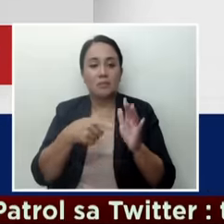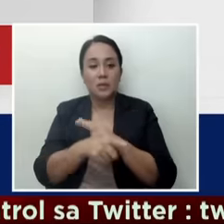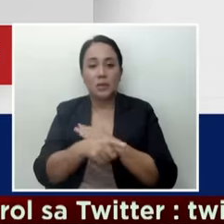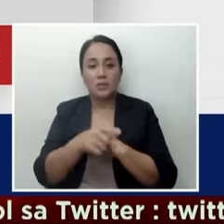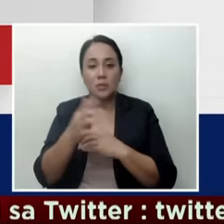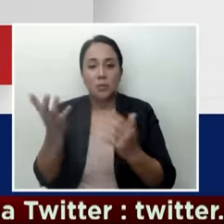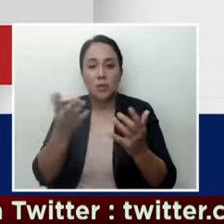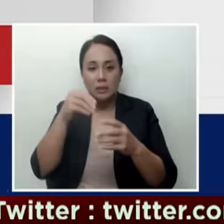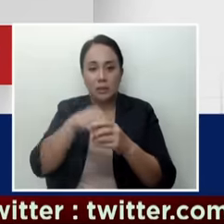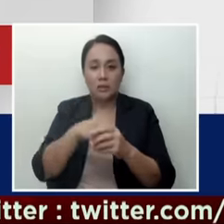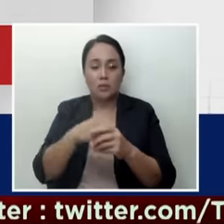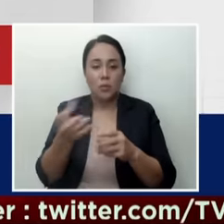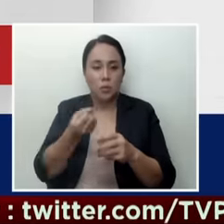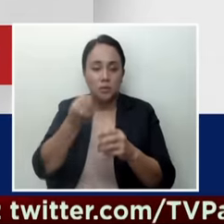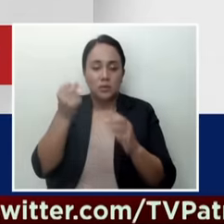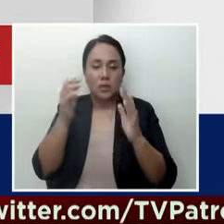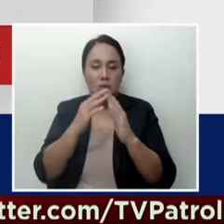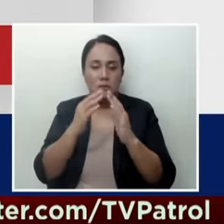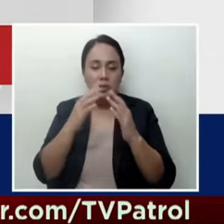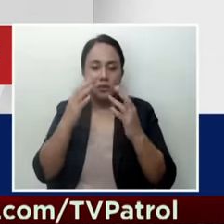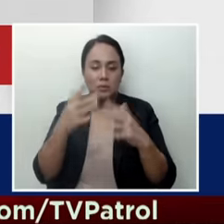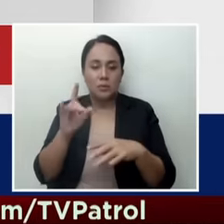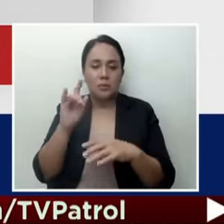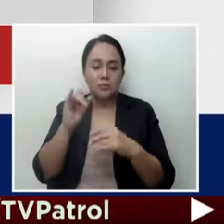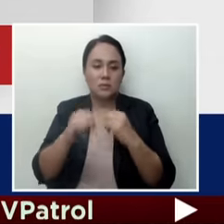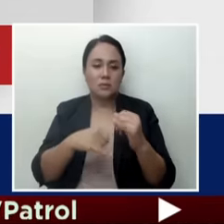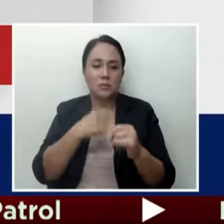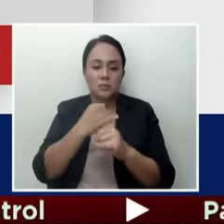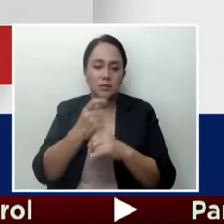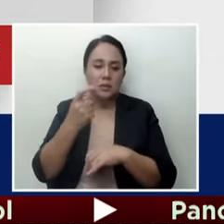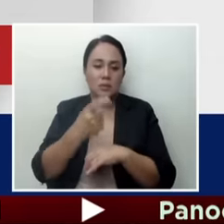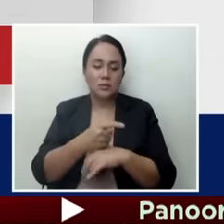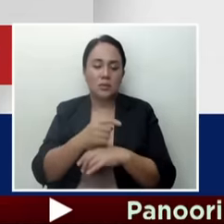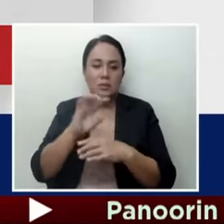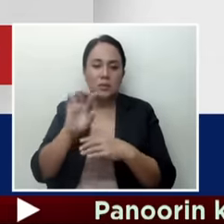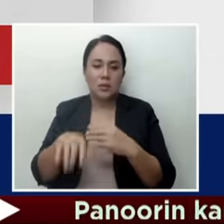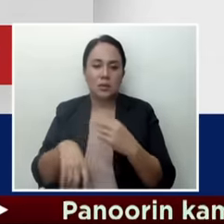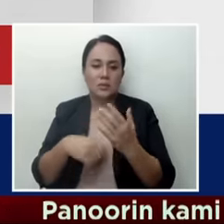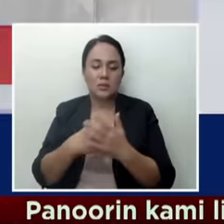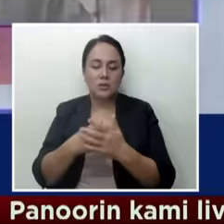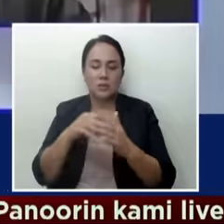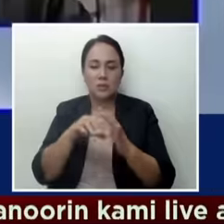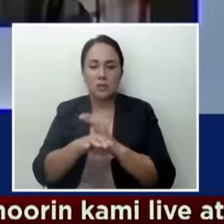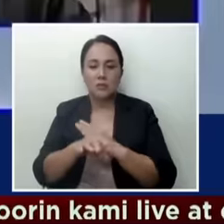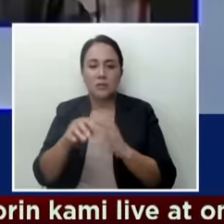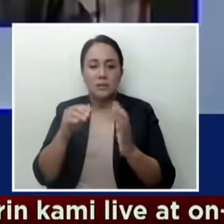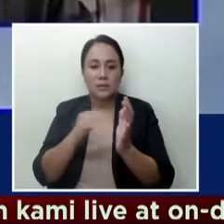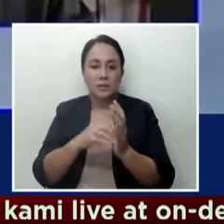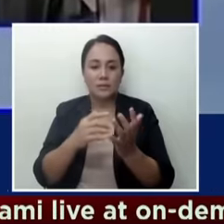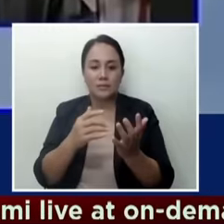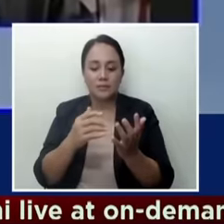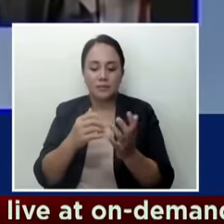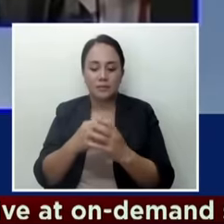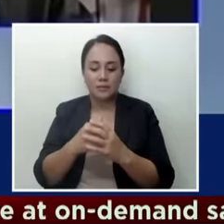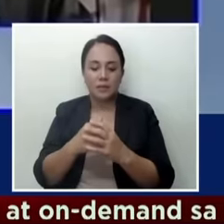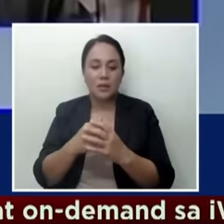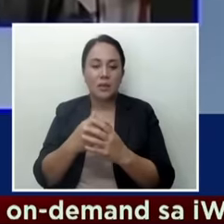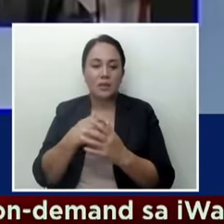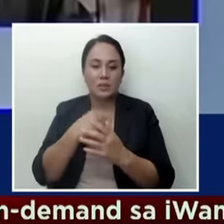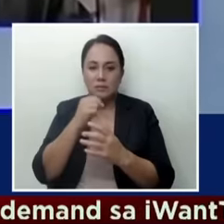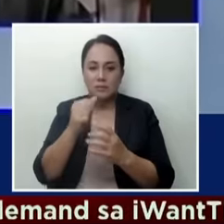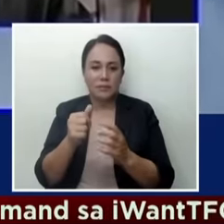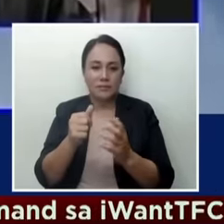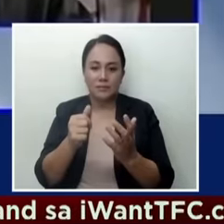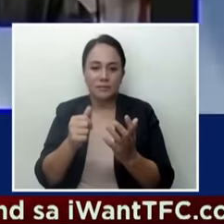At ilang araw lang matapos ang pagdiriwang ng International Day to End Impunity for Crimes Against Journalists. Pero hindi agad kumbinsido ang